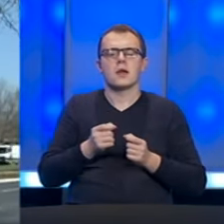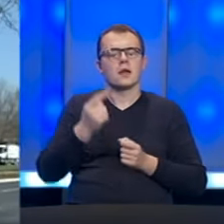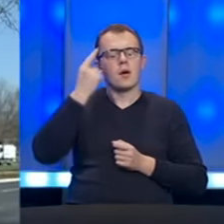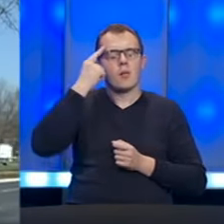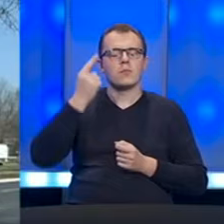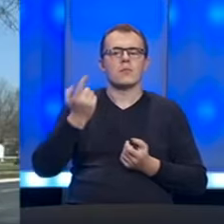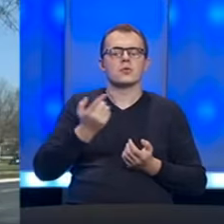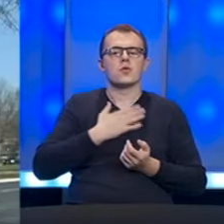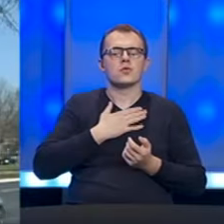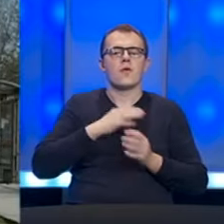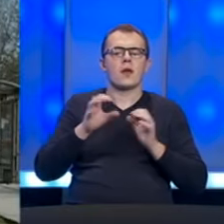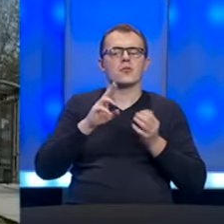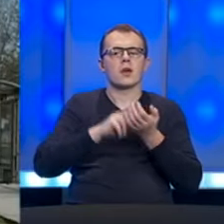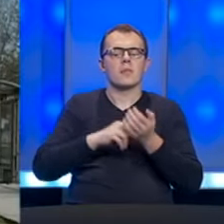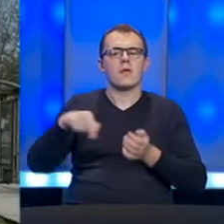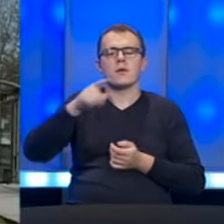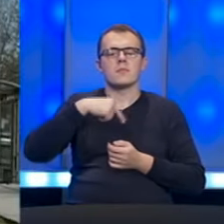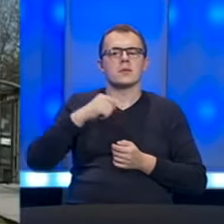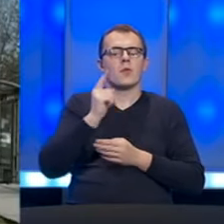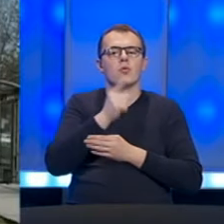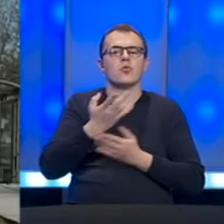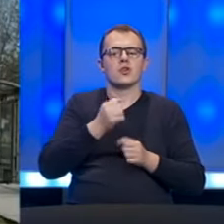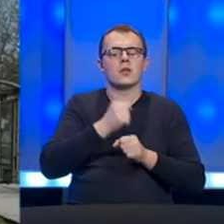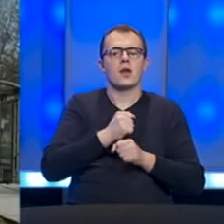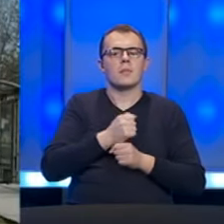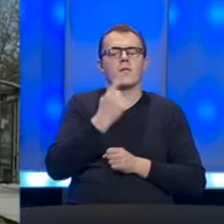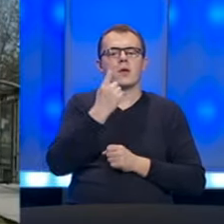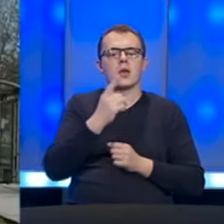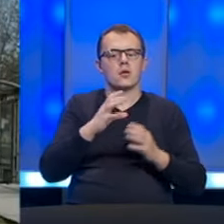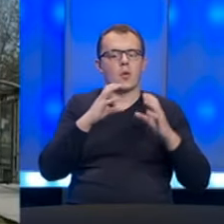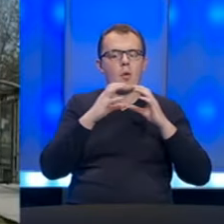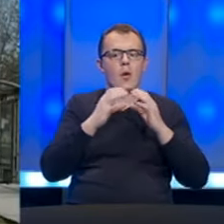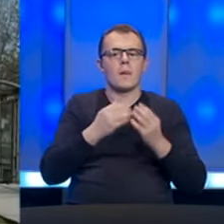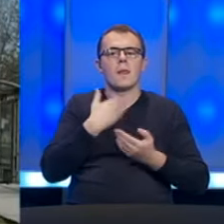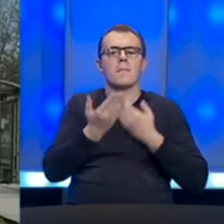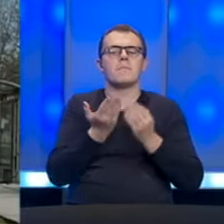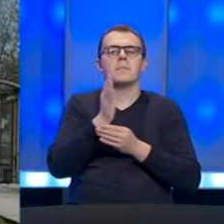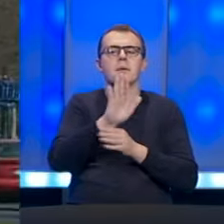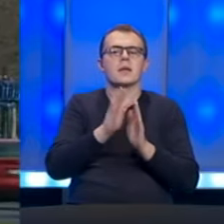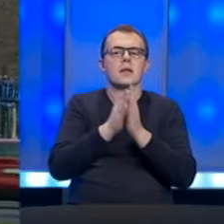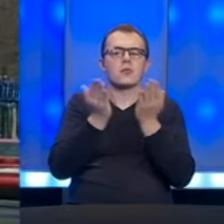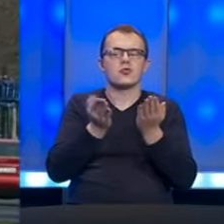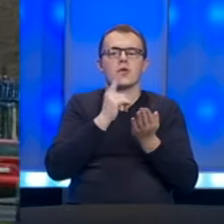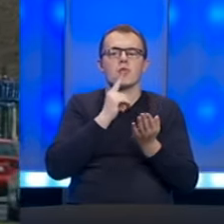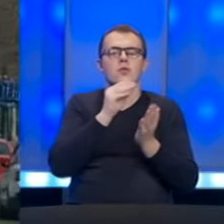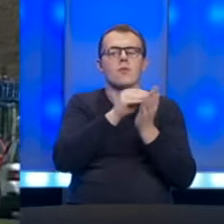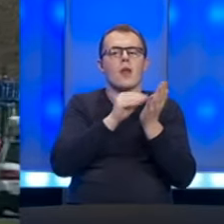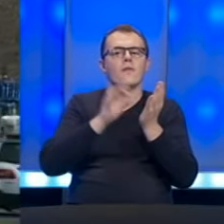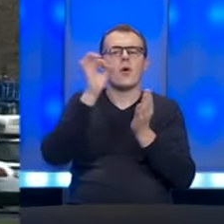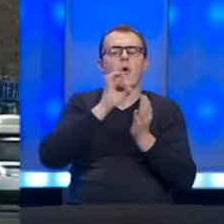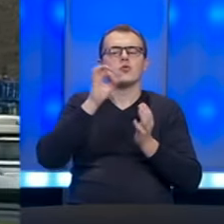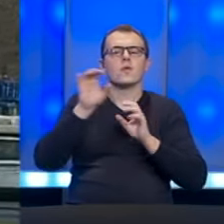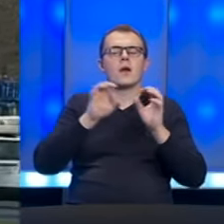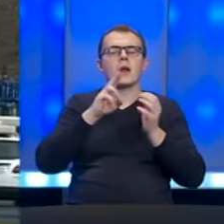u svoja radnička prava, mi smo odlučili da napravimo jednu brošuru, jedan priručnik u kojem smo naveli osnovna